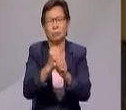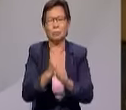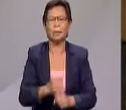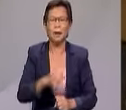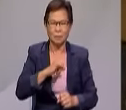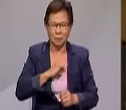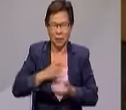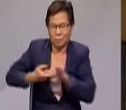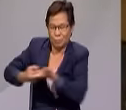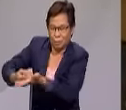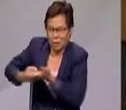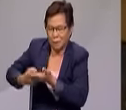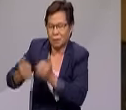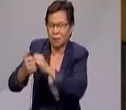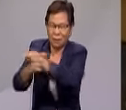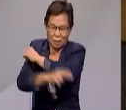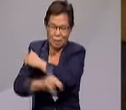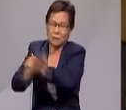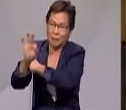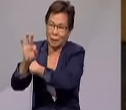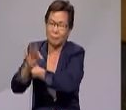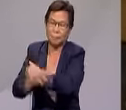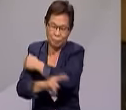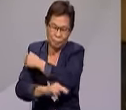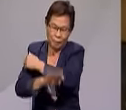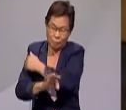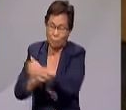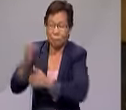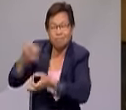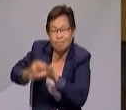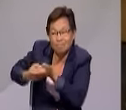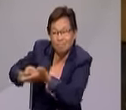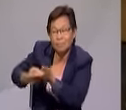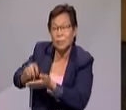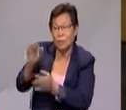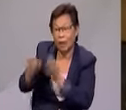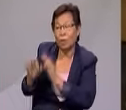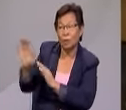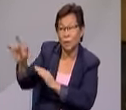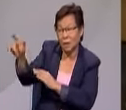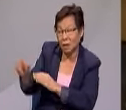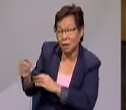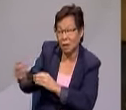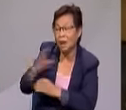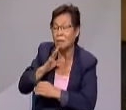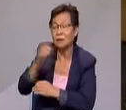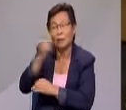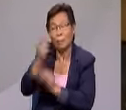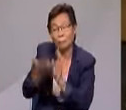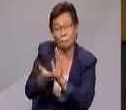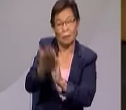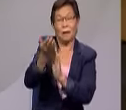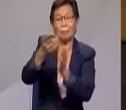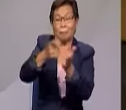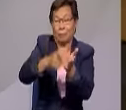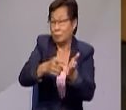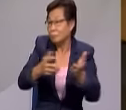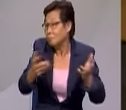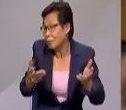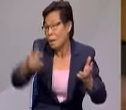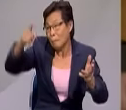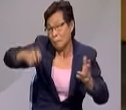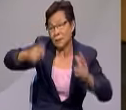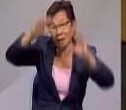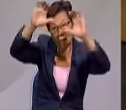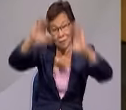Saya akan bincang dengan Negeri Sembilan. Kalau dia kata tidak akan naikkan, macam mana dia kena ada